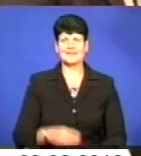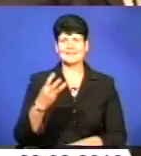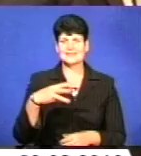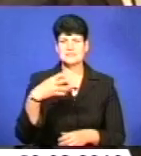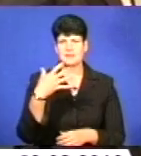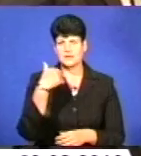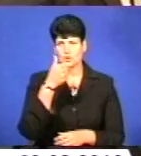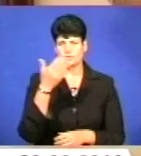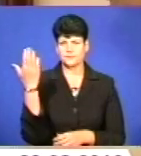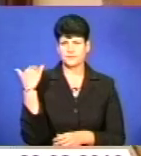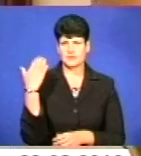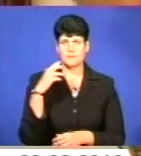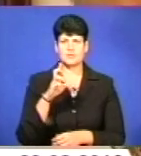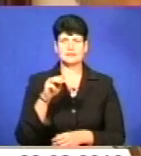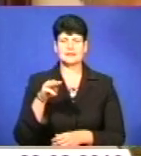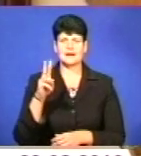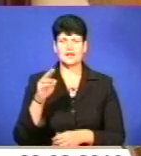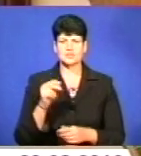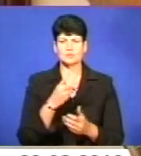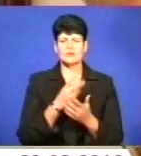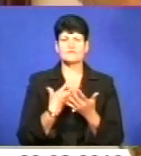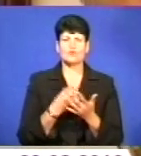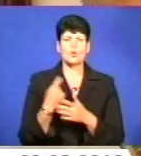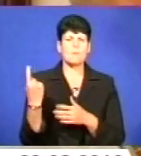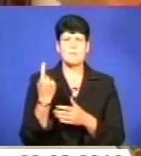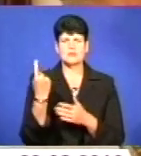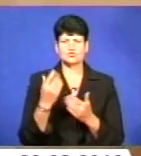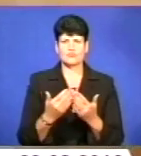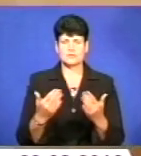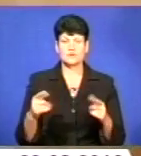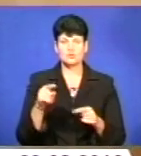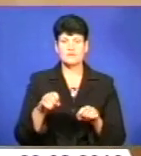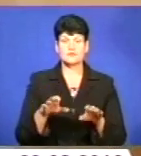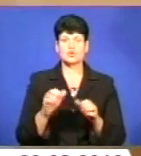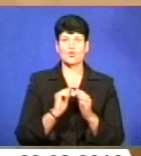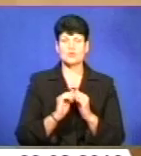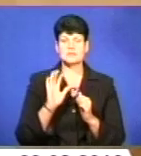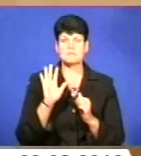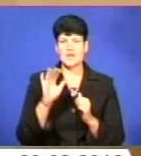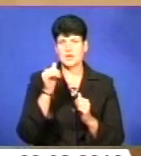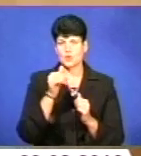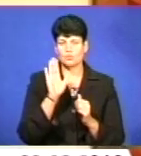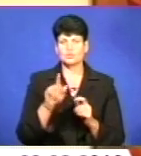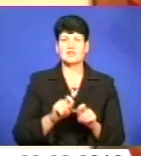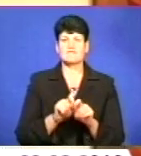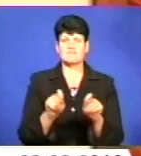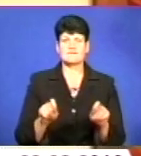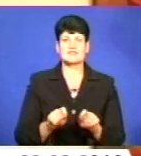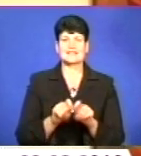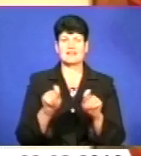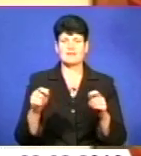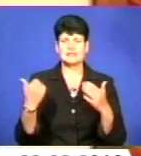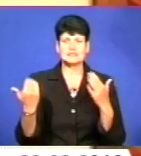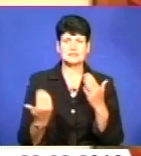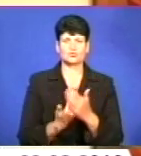35 років тому Богдан Ткачик відкрив свою першу виставку і тоді вирішив, що кожних 5 років у той же час відкриватиме нові